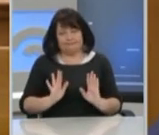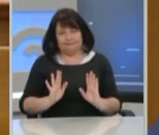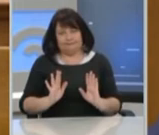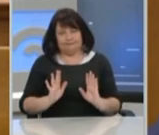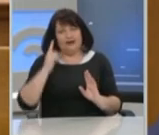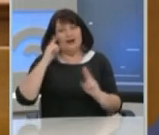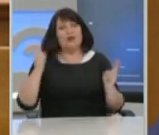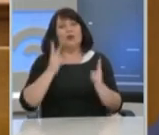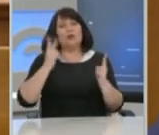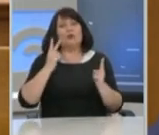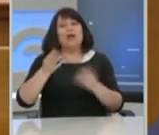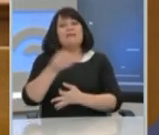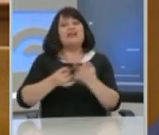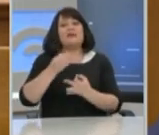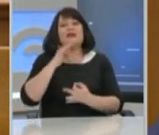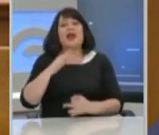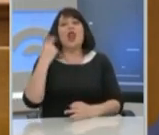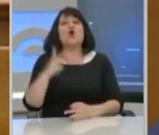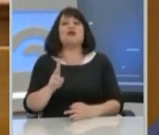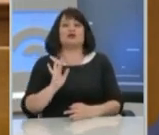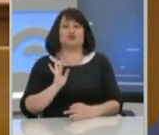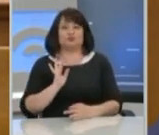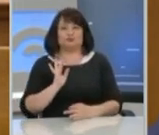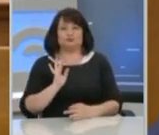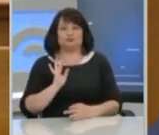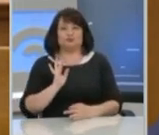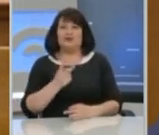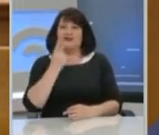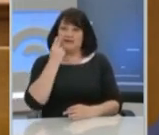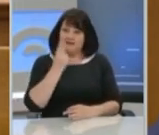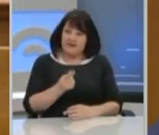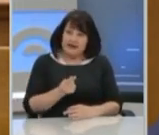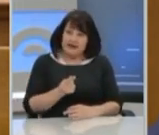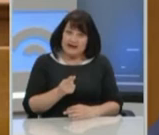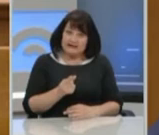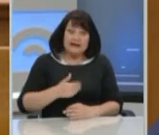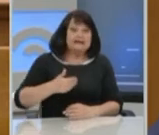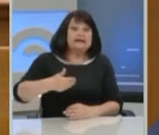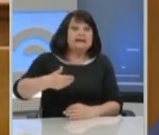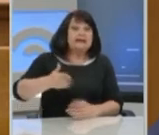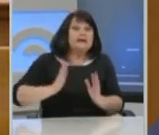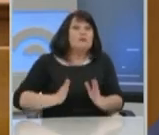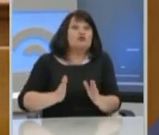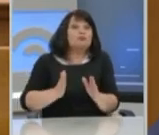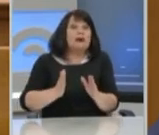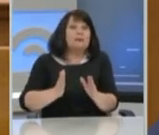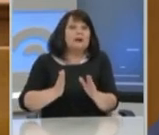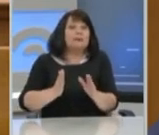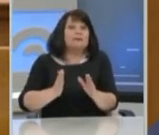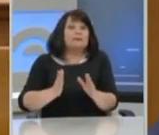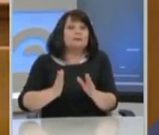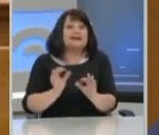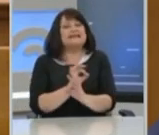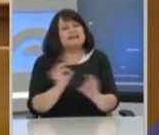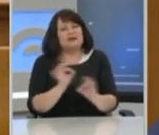Αέρας είναι τα λόγια σας και τα επιχείρηματά σας. Και όπως φαίνεται από την πορεία των πραγμάτων, όχι μόνο θα